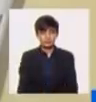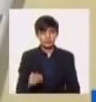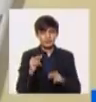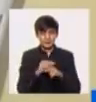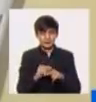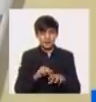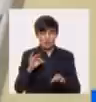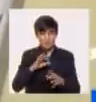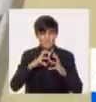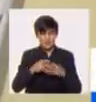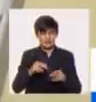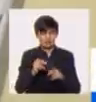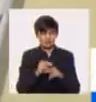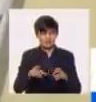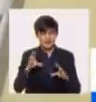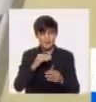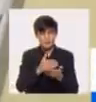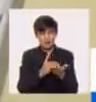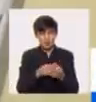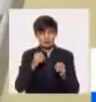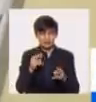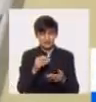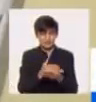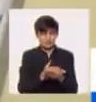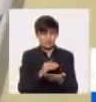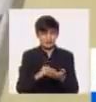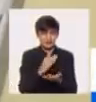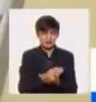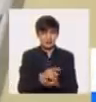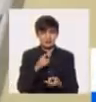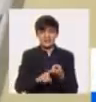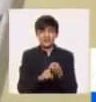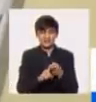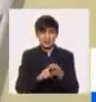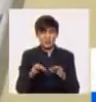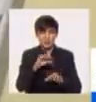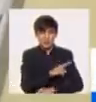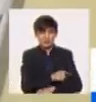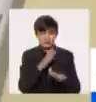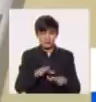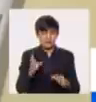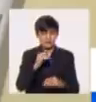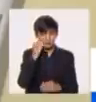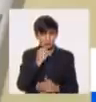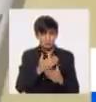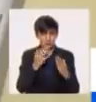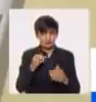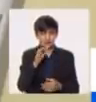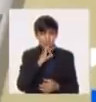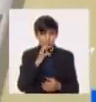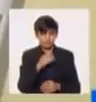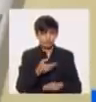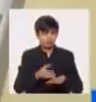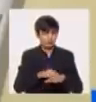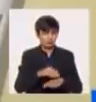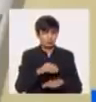коронавирусты емдеу дүниежүзілік емдеу протоколдарына сай жүргізіліп жатыр. Жұқпалы аурулар ауруханасындағы әріптестерімізге үлкен рахмет. Кейбір препараттар күшті,